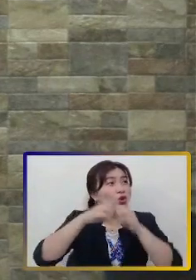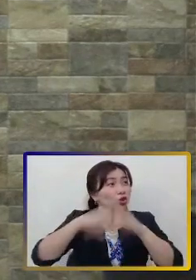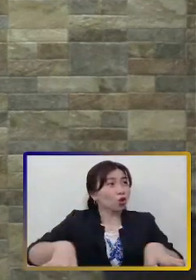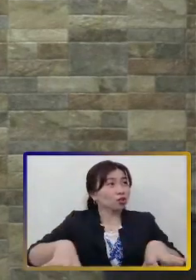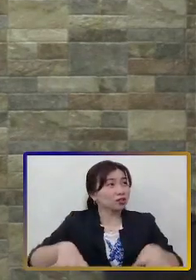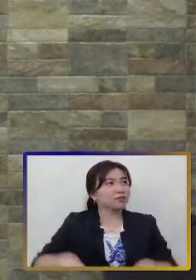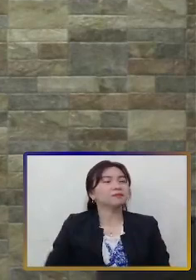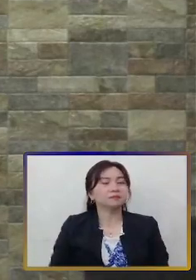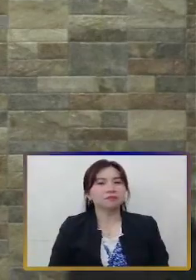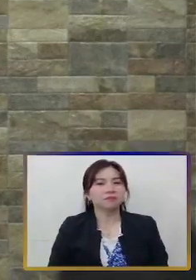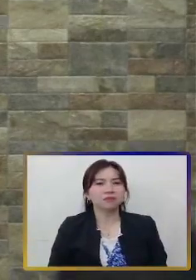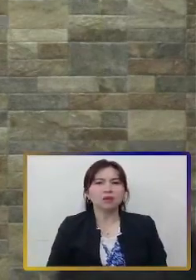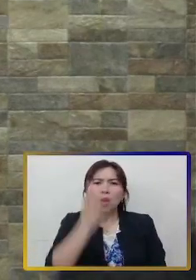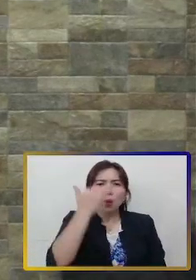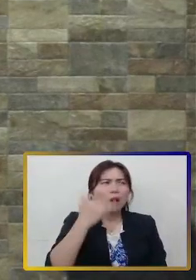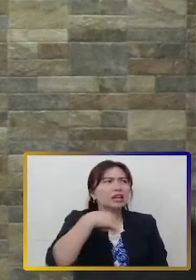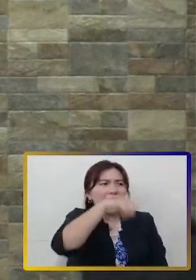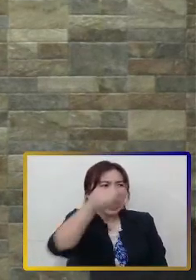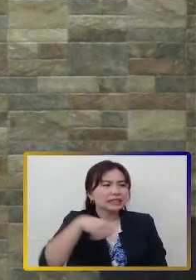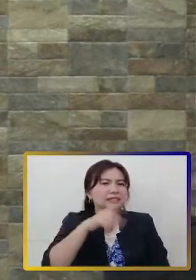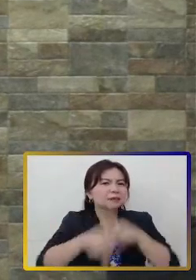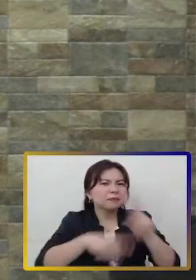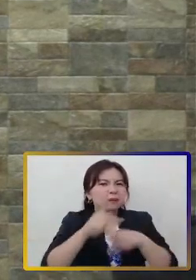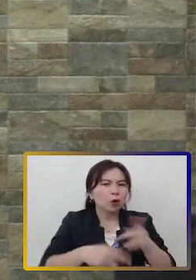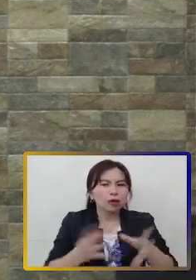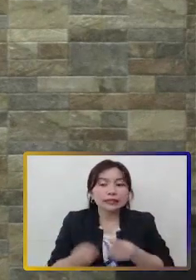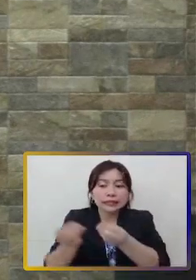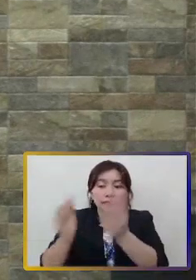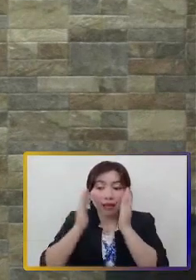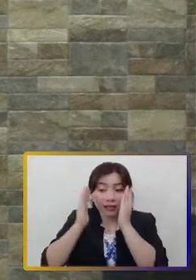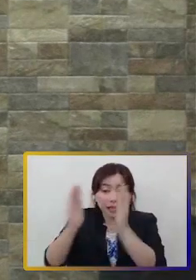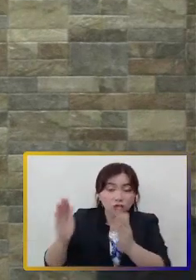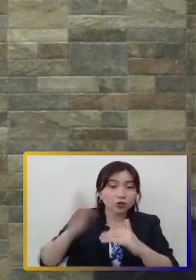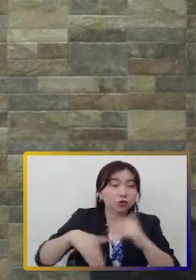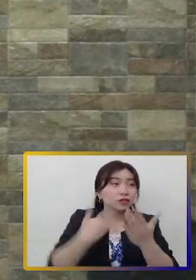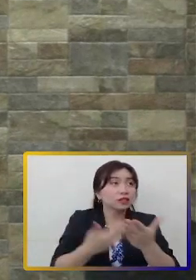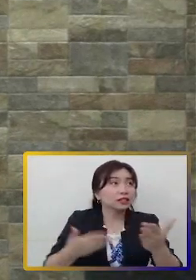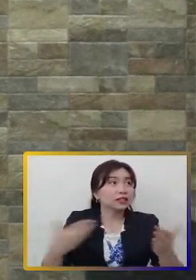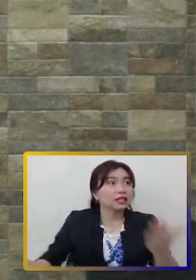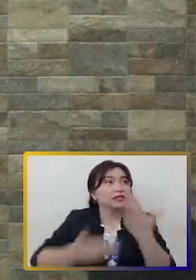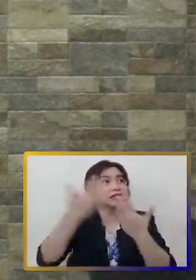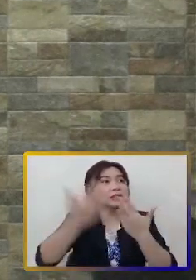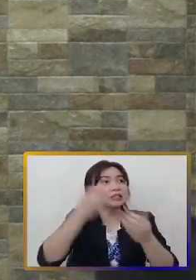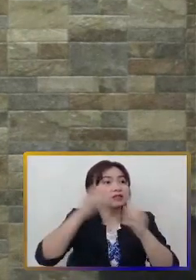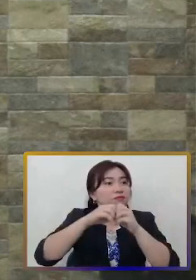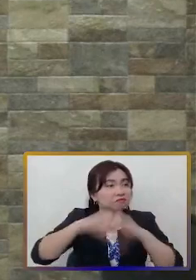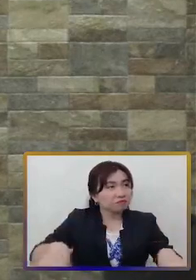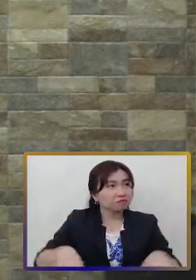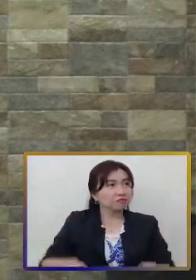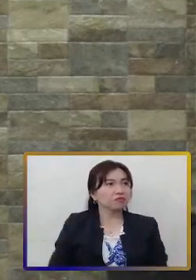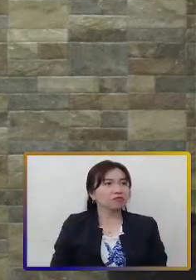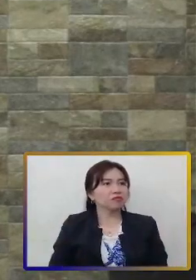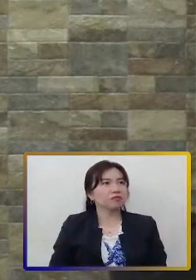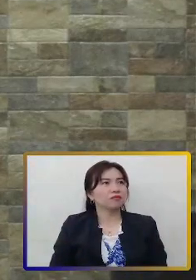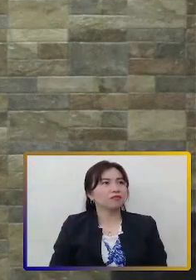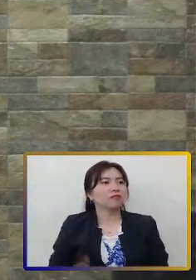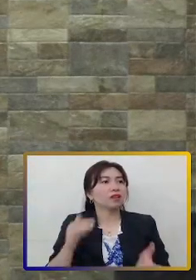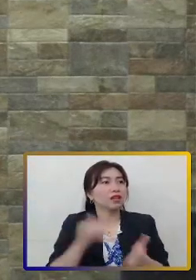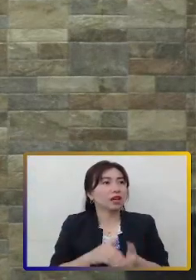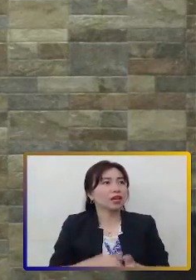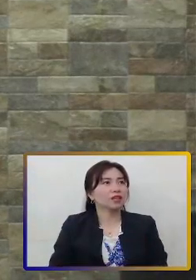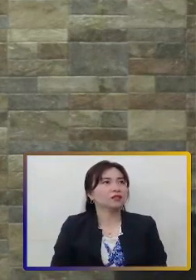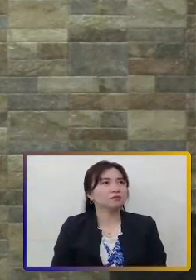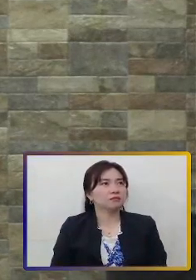isang bagay na lilipat if assurance doon Tay magay sa hindi